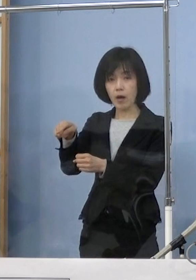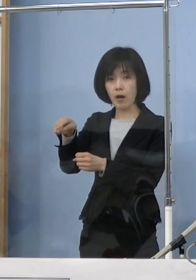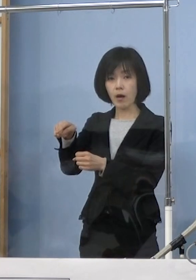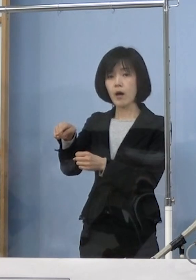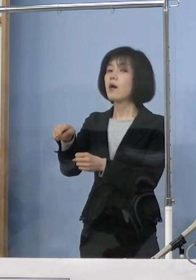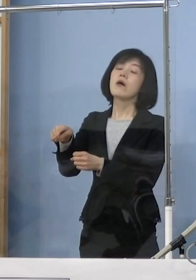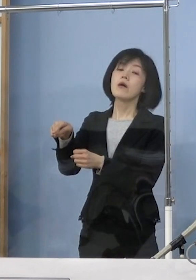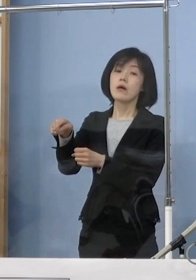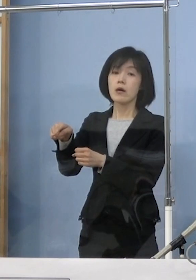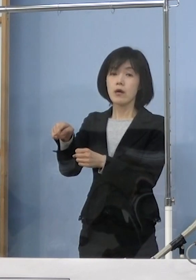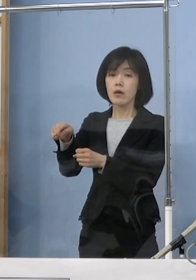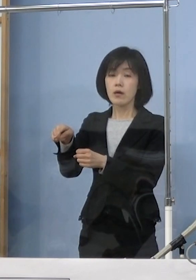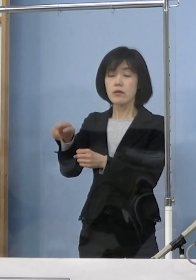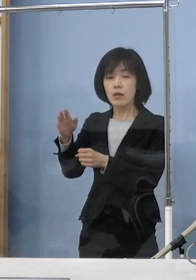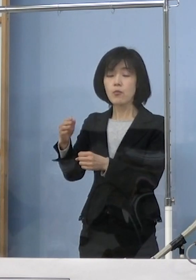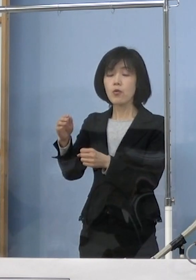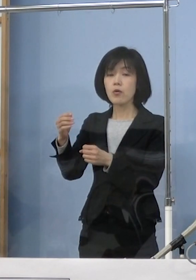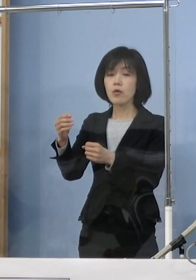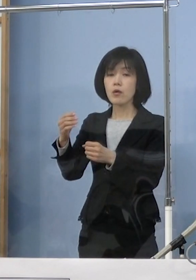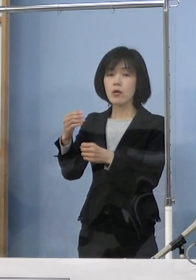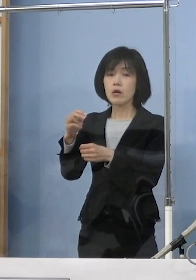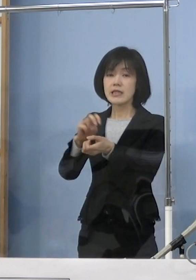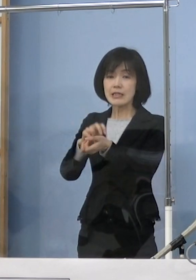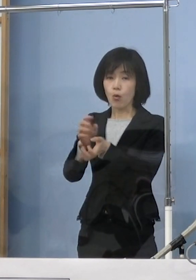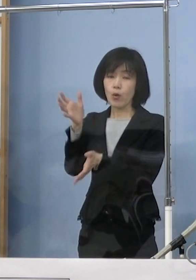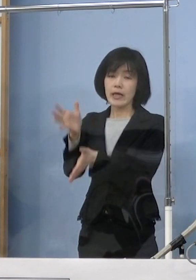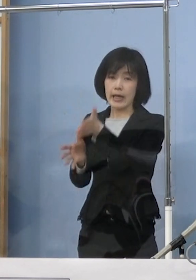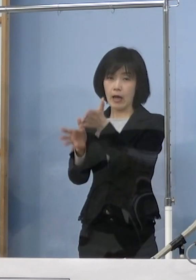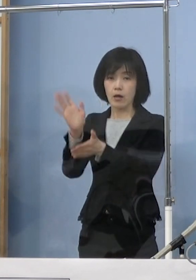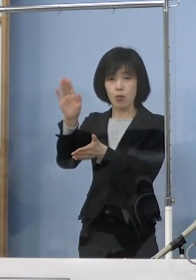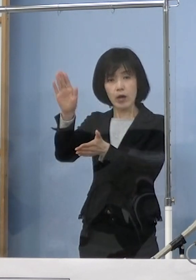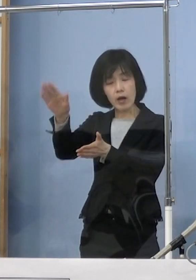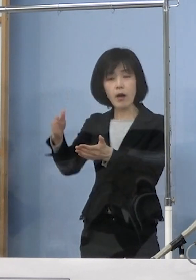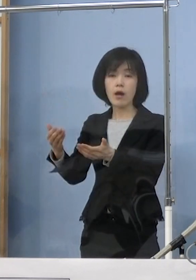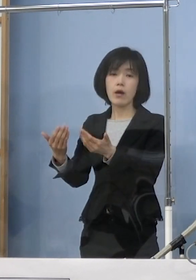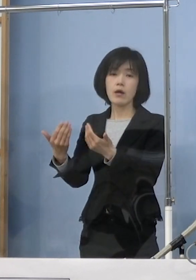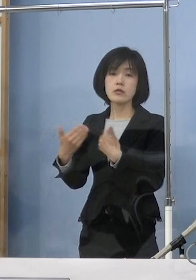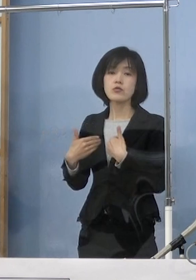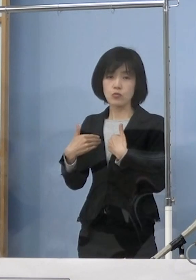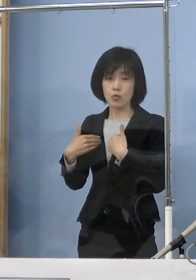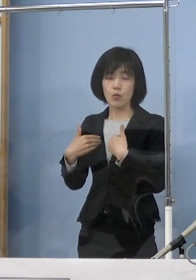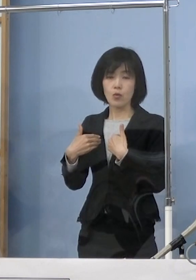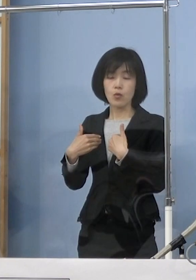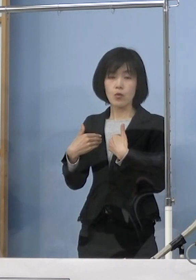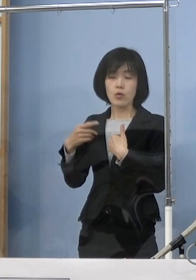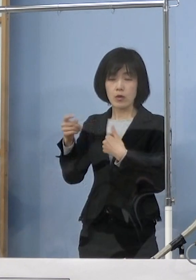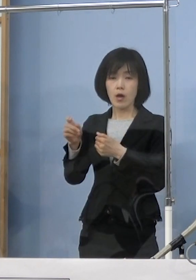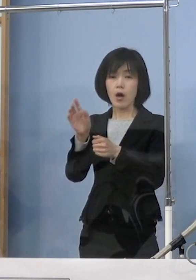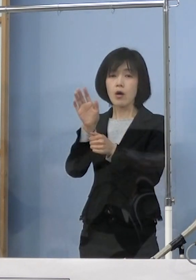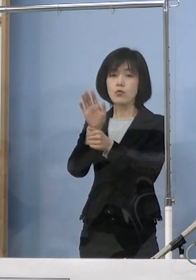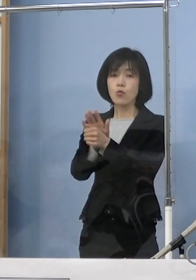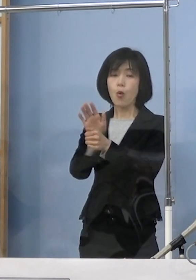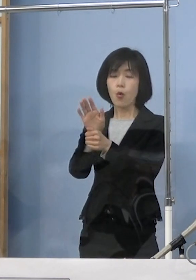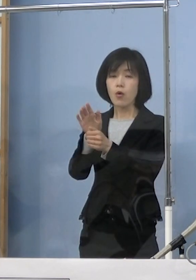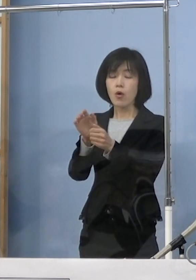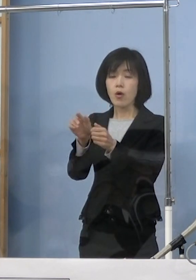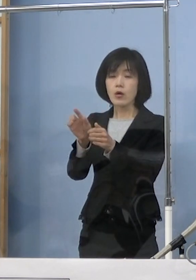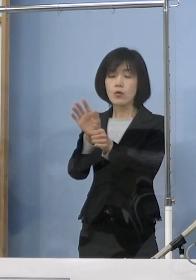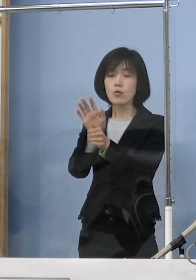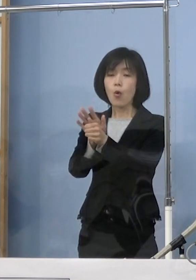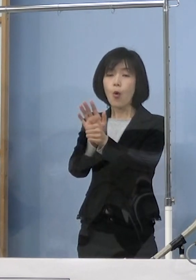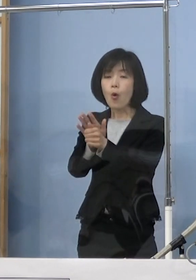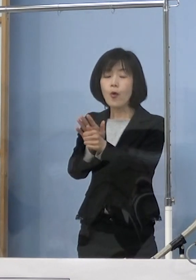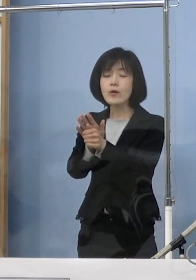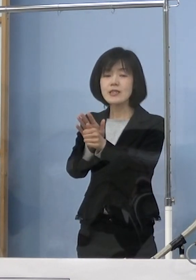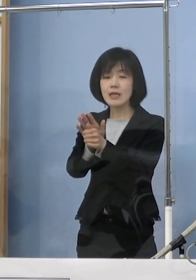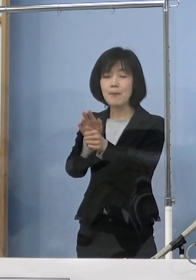医療のケアがいる、そうした場合にこれを後方支援病院言っているわけですが、そちらに移っていただく、もち